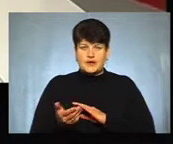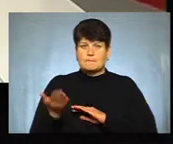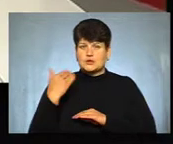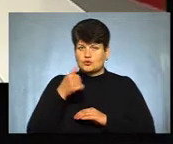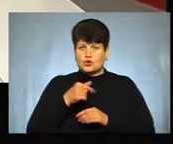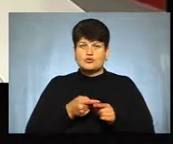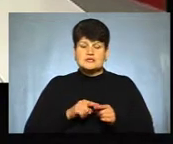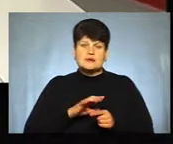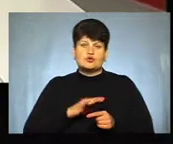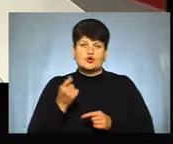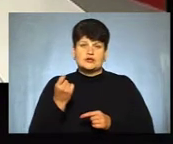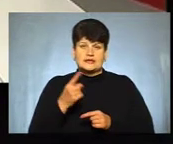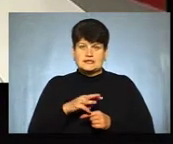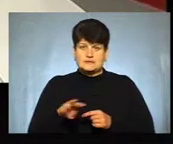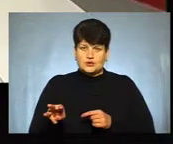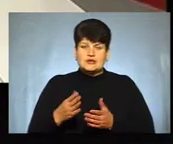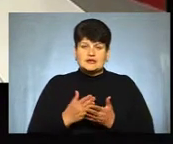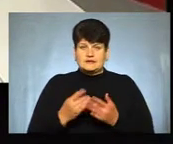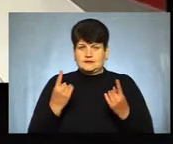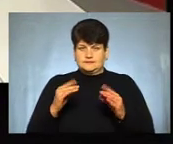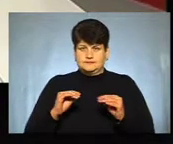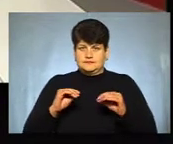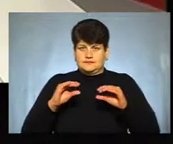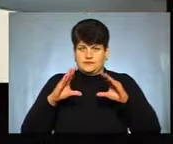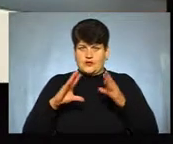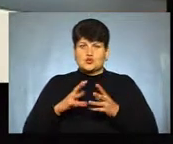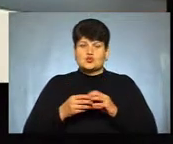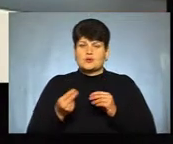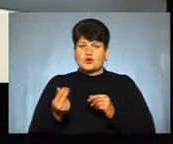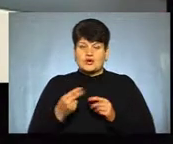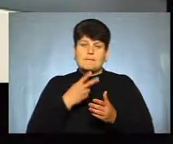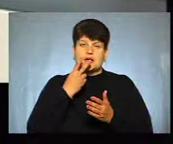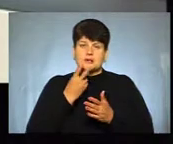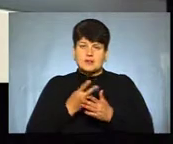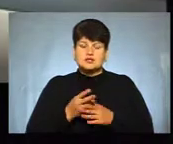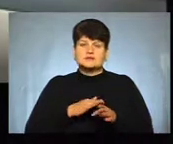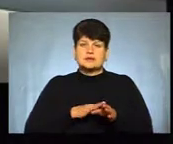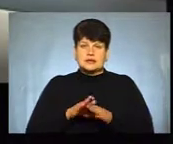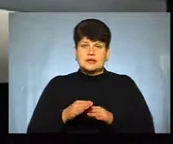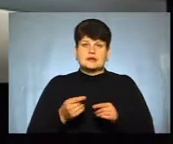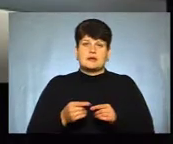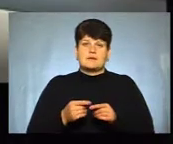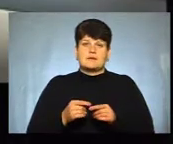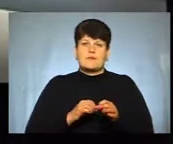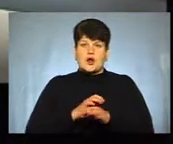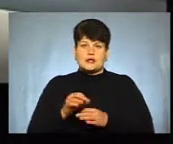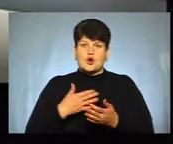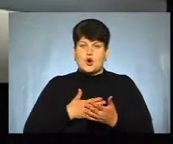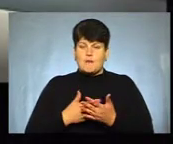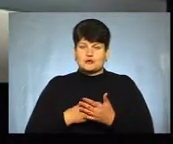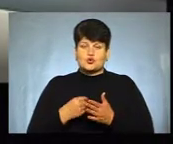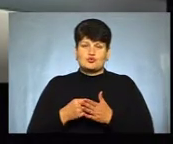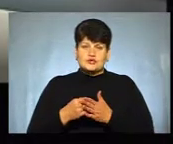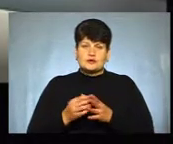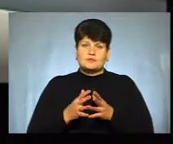це було 11 мільйонів гривень, тобто є суттєве зростання в суми коштів, яка передбачена на реалізацію проєктів громадського бюджету. Відповідно, більша кількість